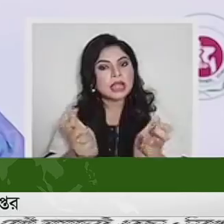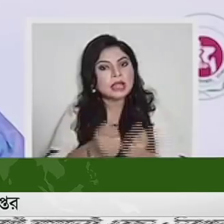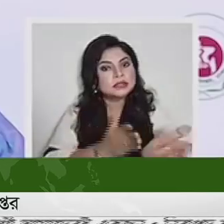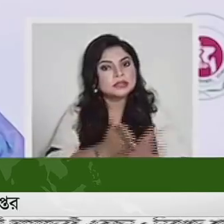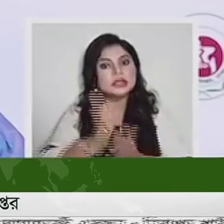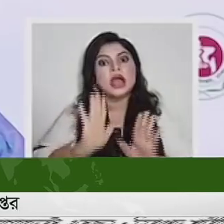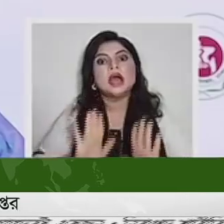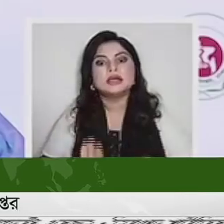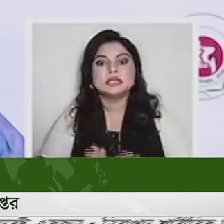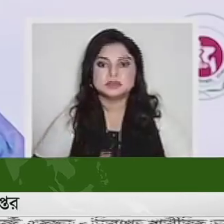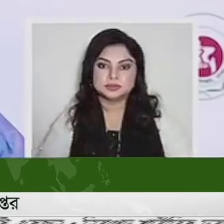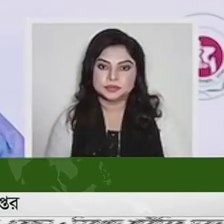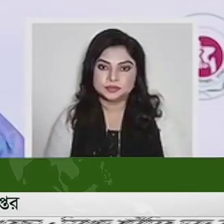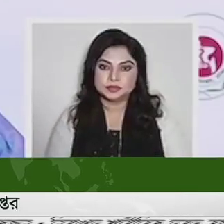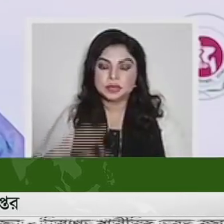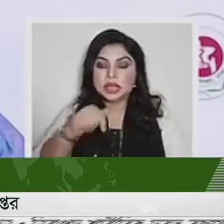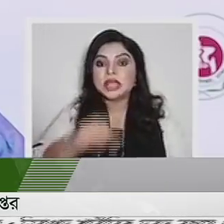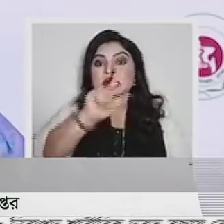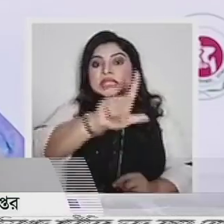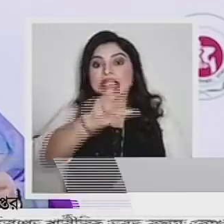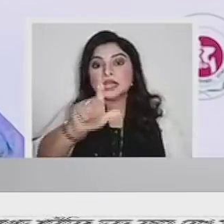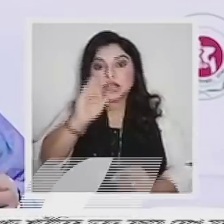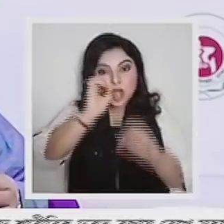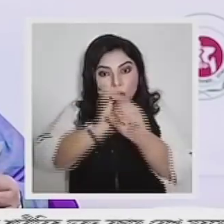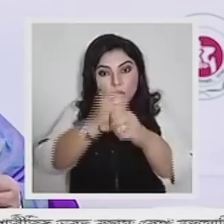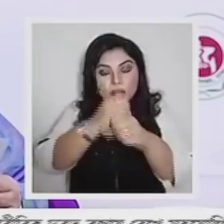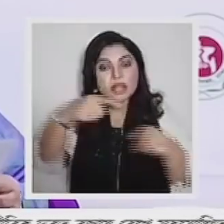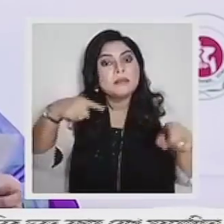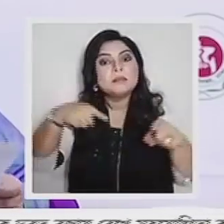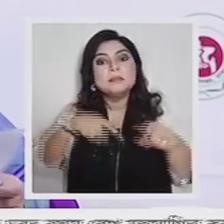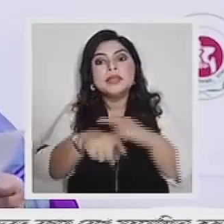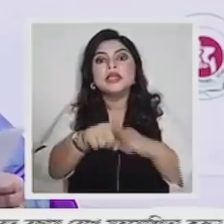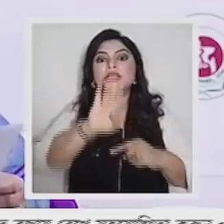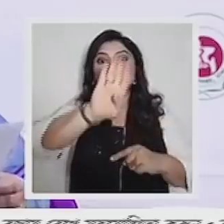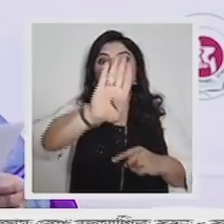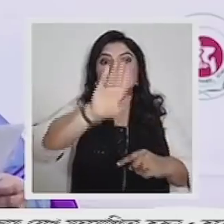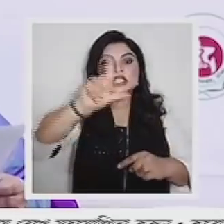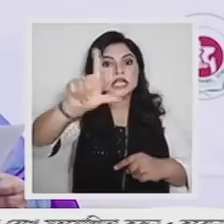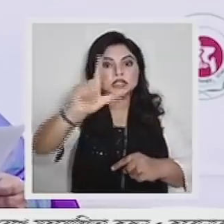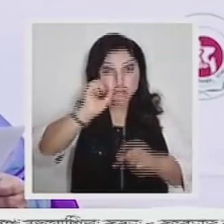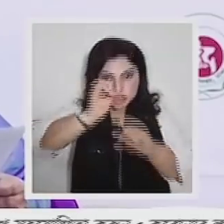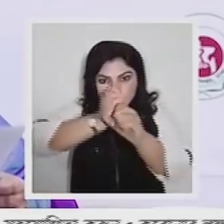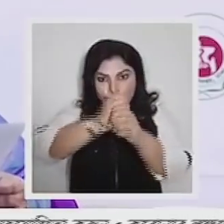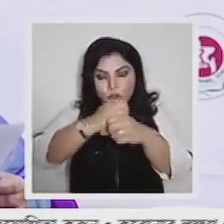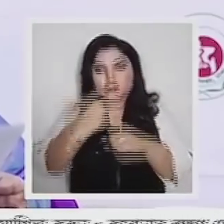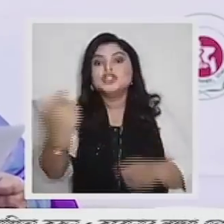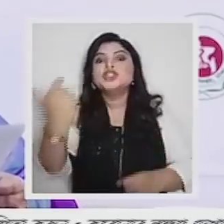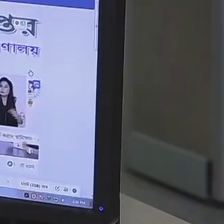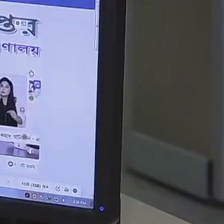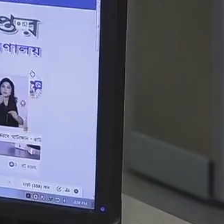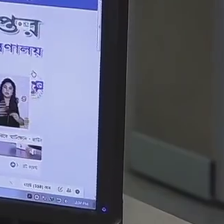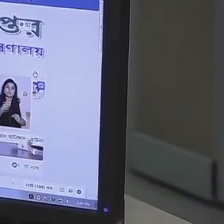বর্তমানে 77টি পরীক্ষাগার তাদের পরীক্ষা কার্যক্রম চালাচ্ছে। এর মধ্যে 77টির